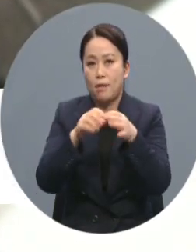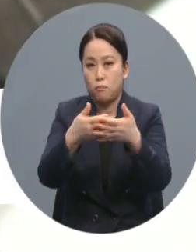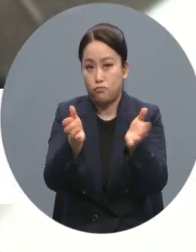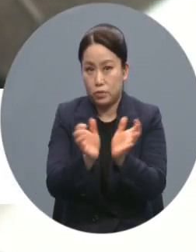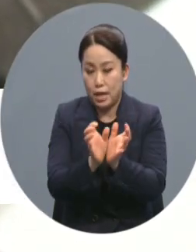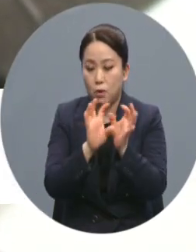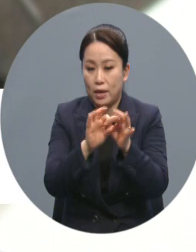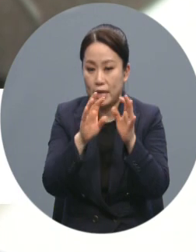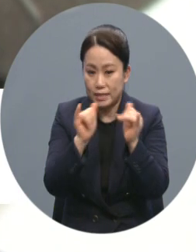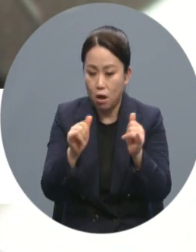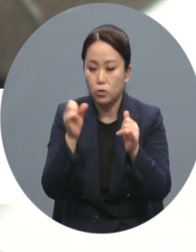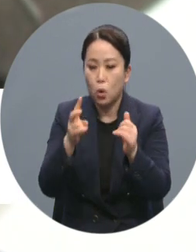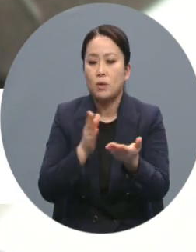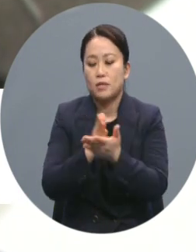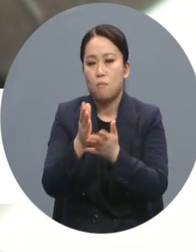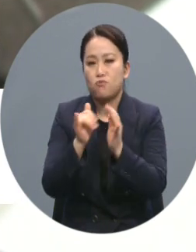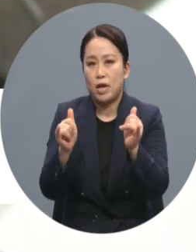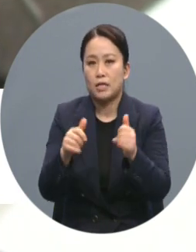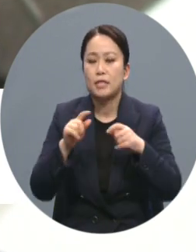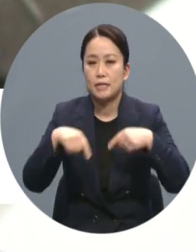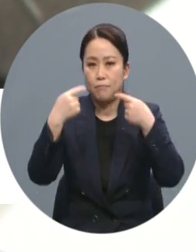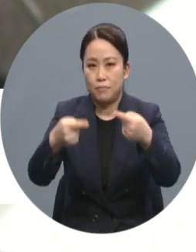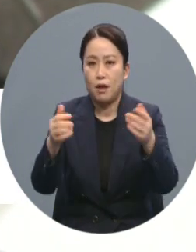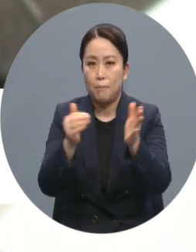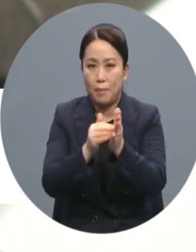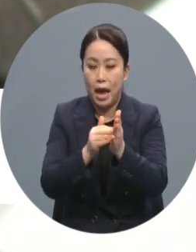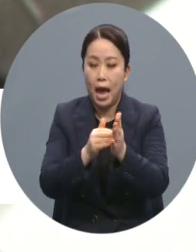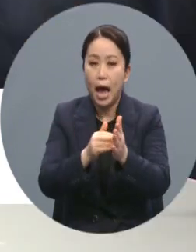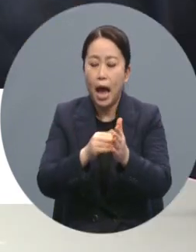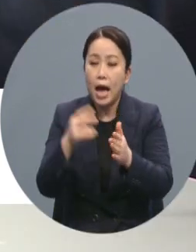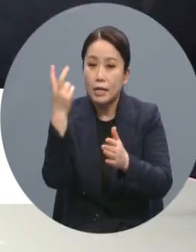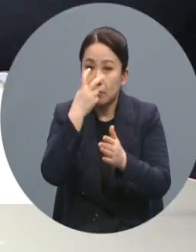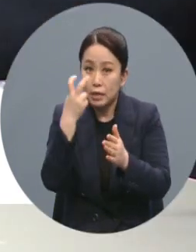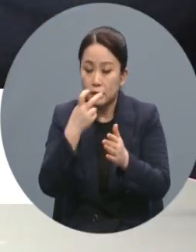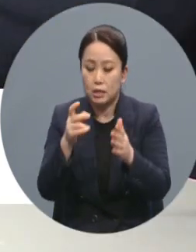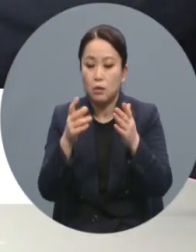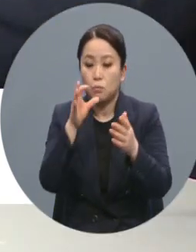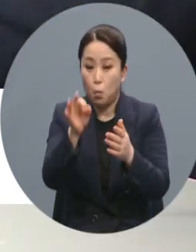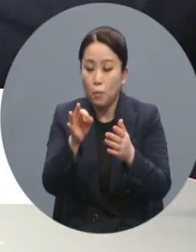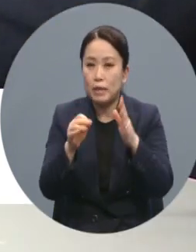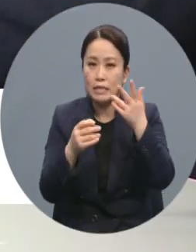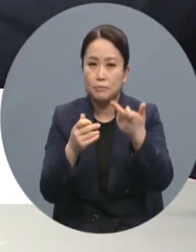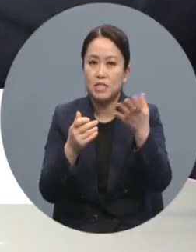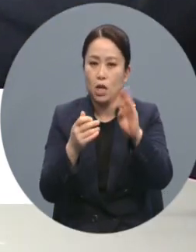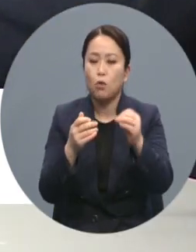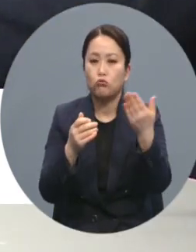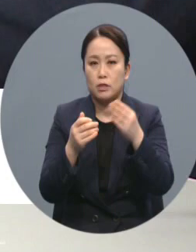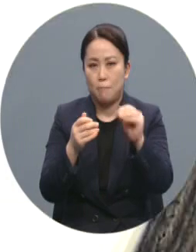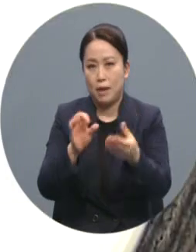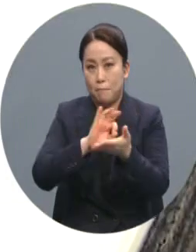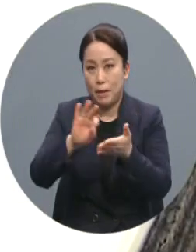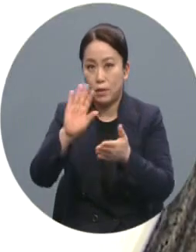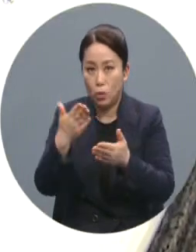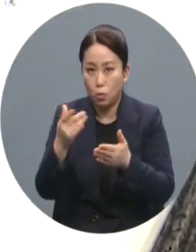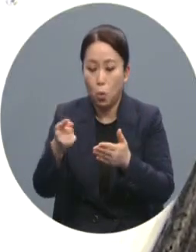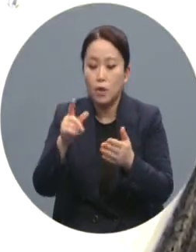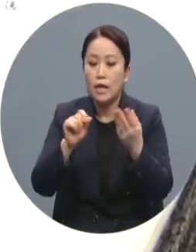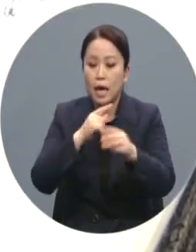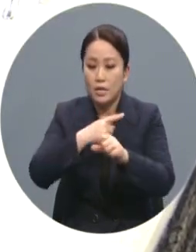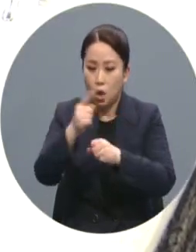분야별 전문가들이 참석했습니다. 용역은 17억 9천만 원이 투입되고 내년 3월 결론이